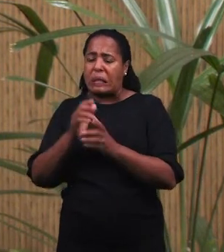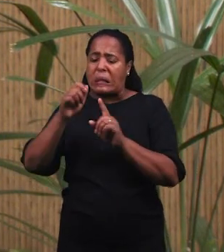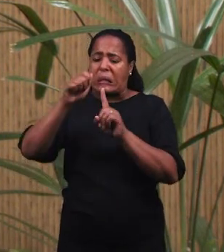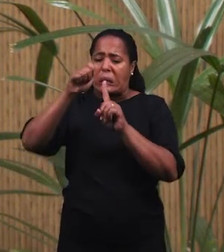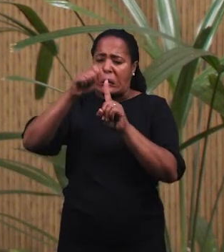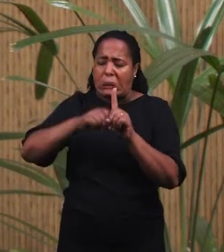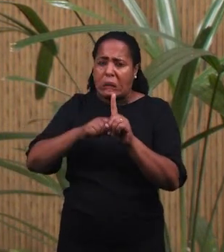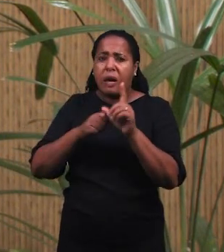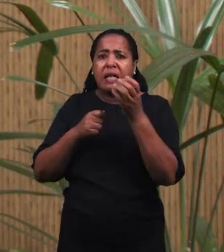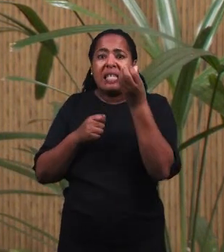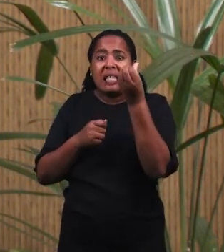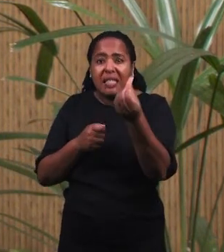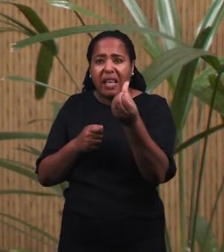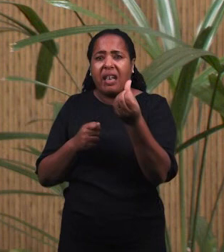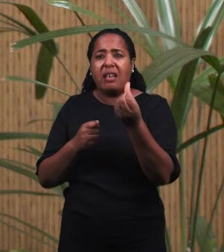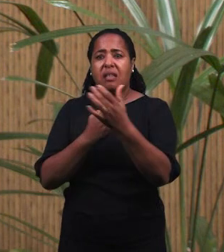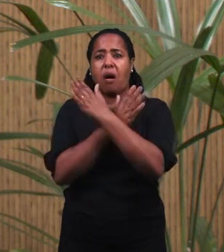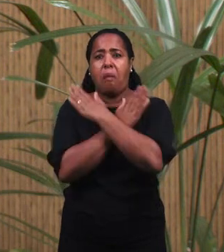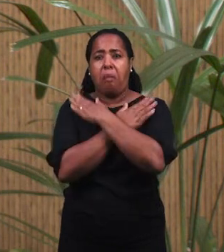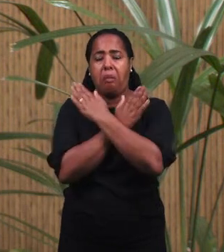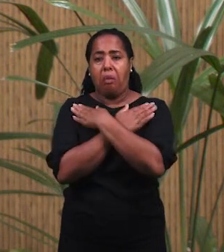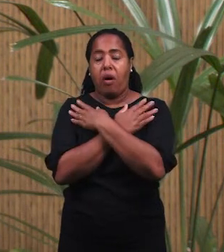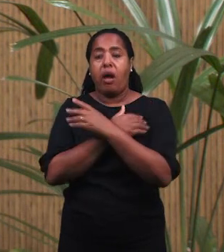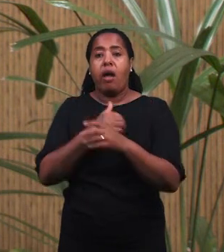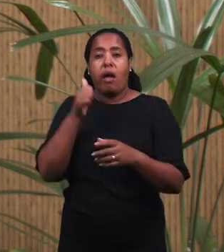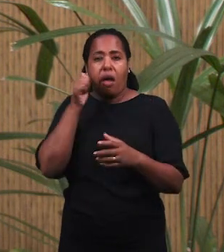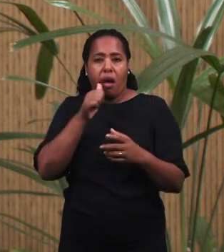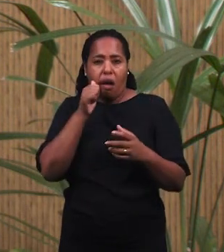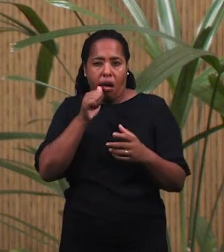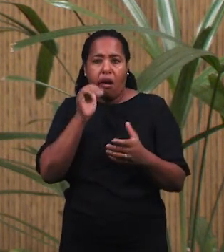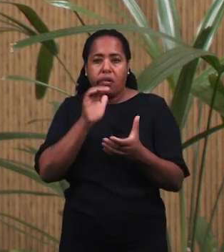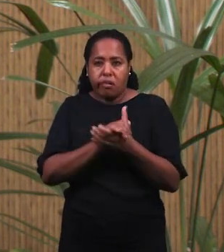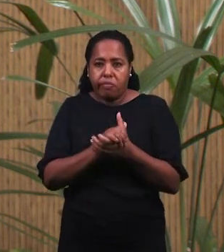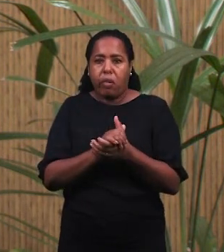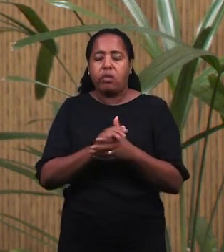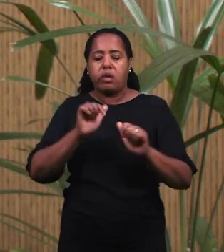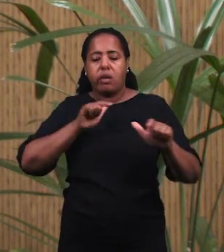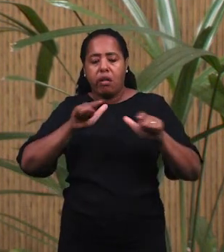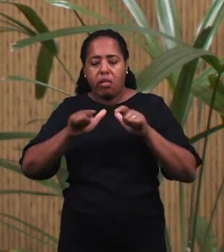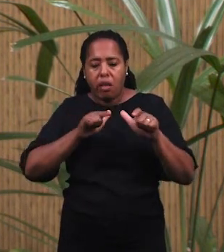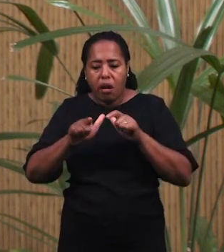6 месяцев не работает, и жена как оплачивает